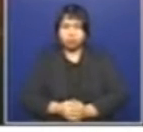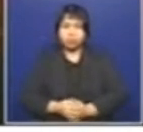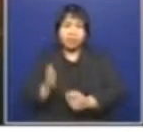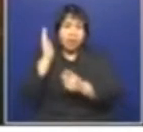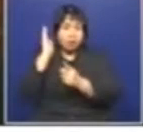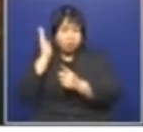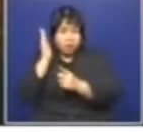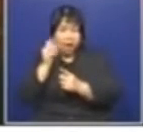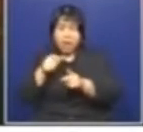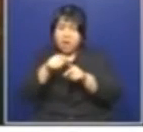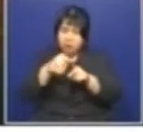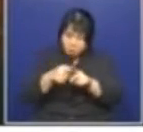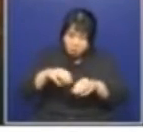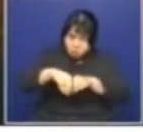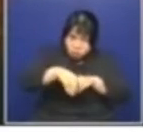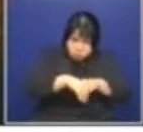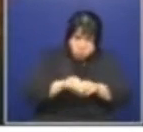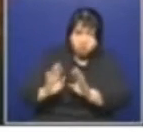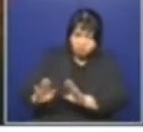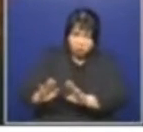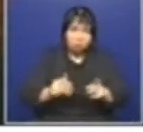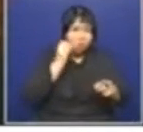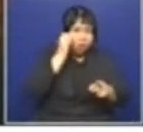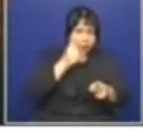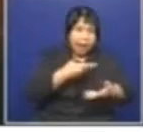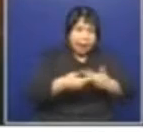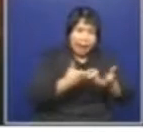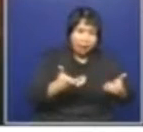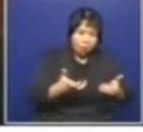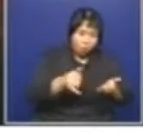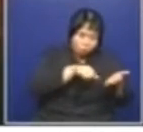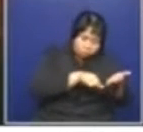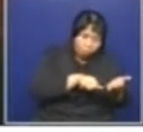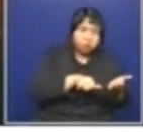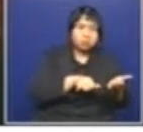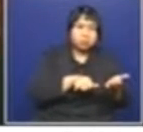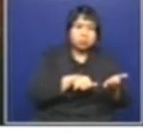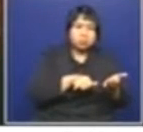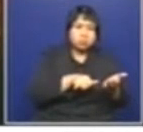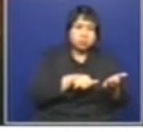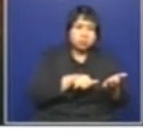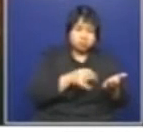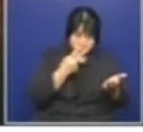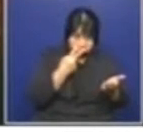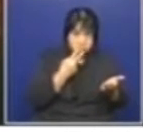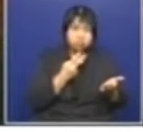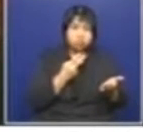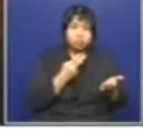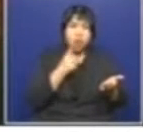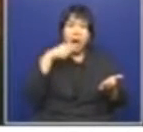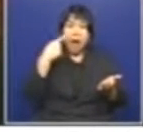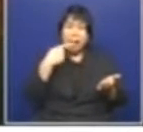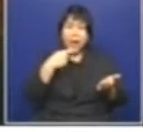ดยายคนหนึ่งนั่งขายของนอนเฝ้าเมฆไม่ภาพนี้ใครไปจับเขานอนเมฆ